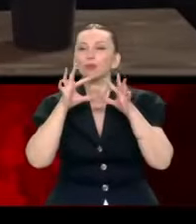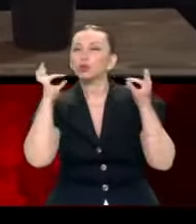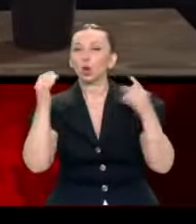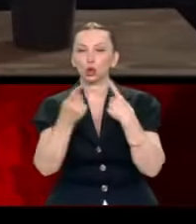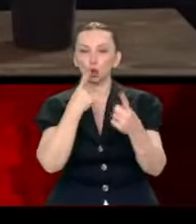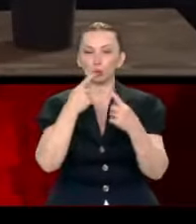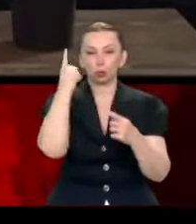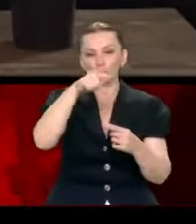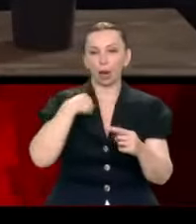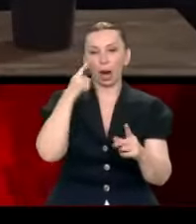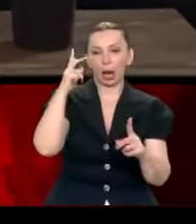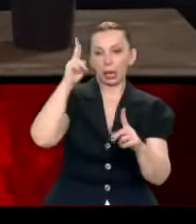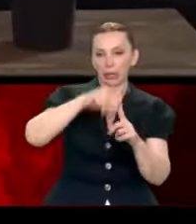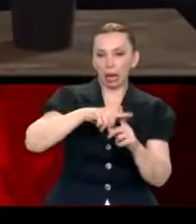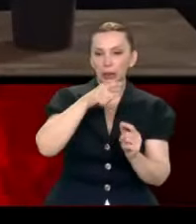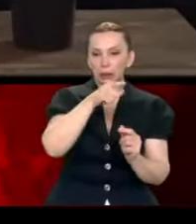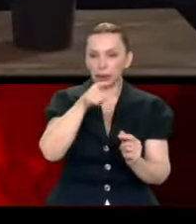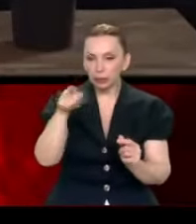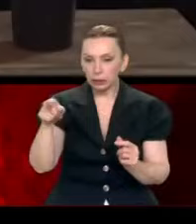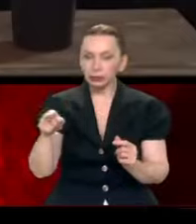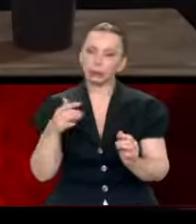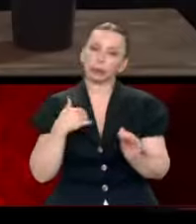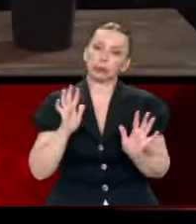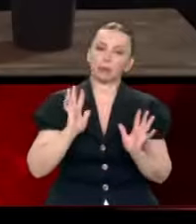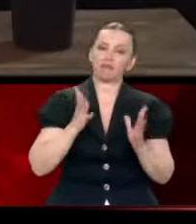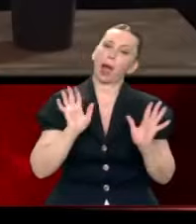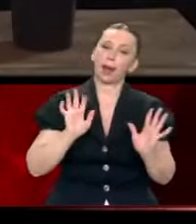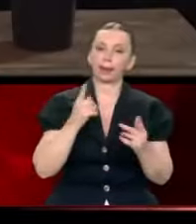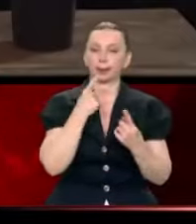katıldığım sayısız şirketten birinin bilmemin mümkün olmadığı faaliyetleridir diye yazdı.